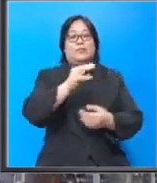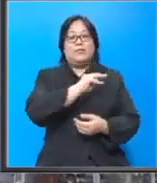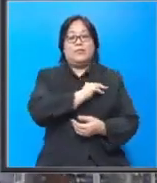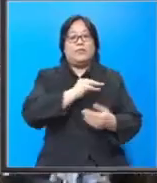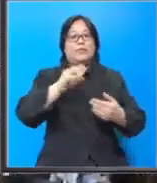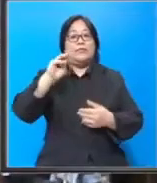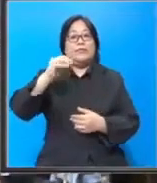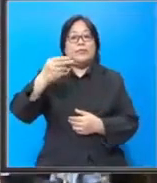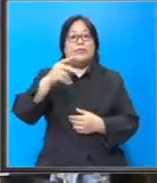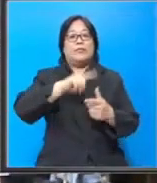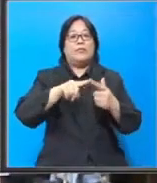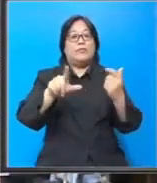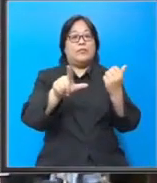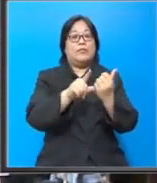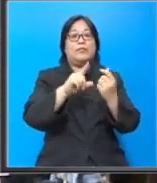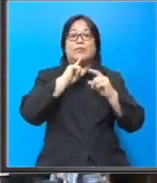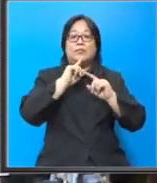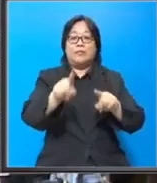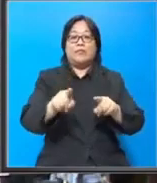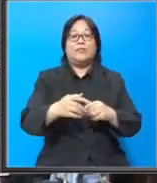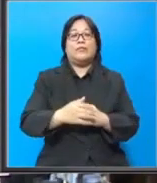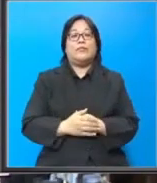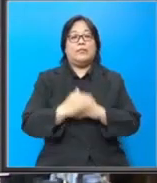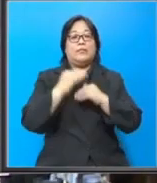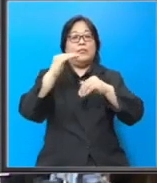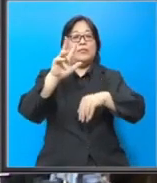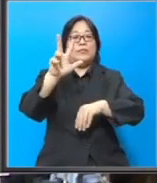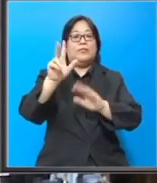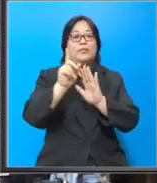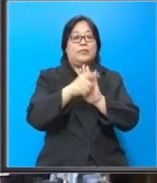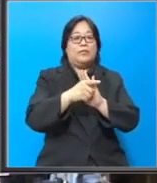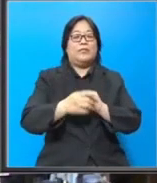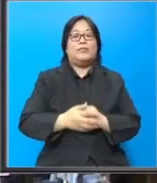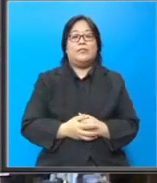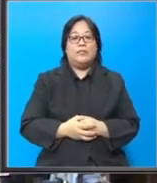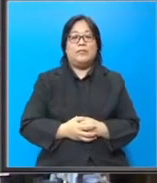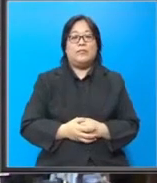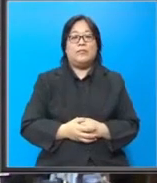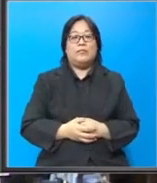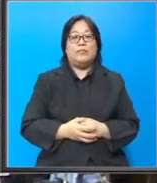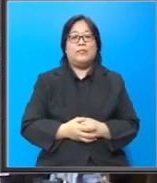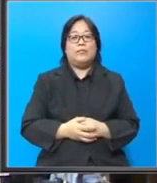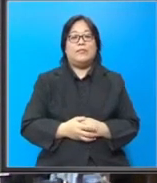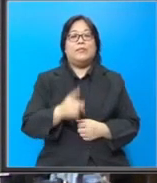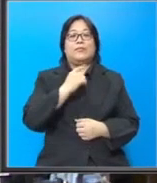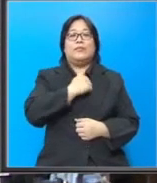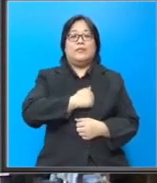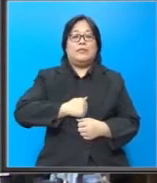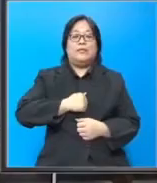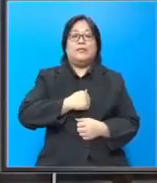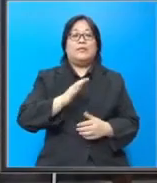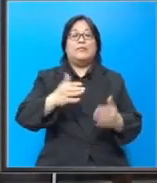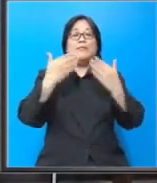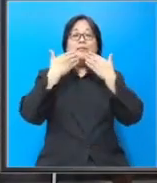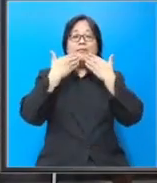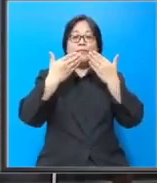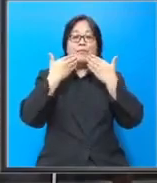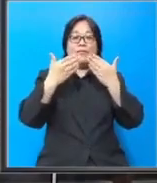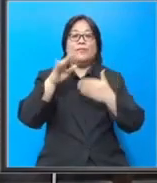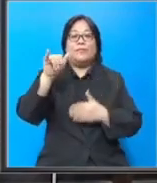Roman non-fiksi catatan atau temannya menjawab informasi program ini Terima kasih yang